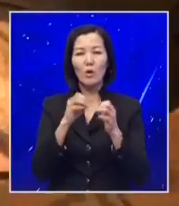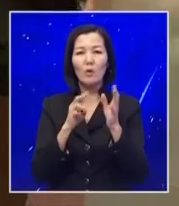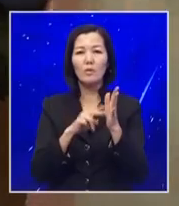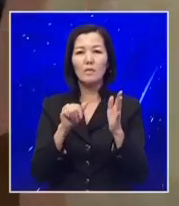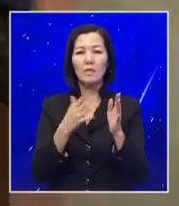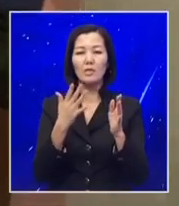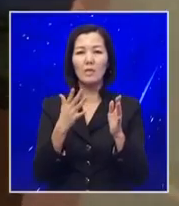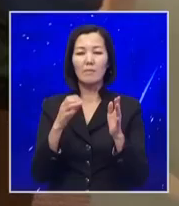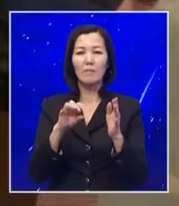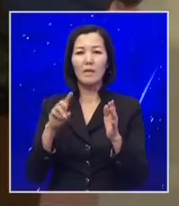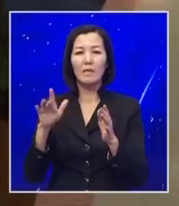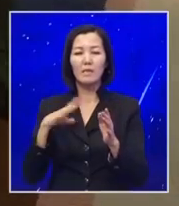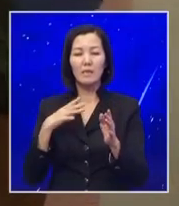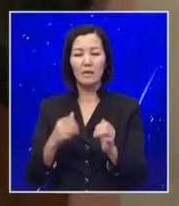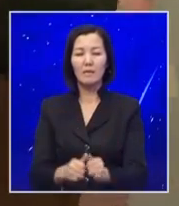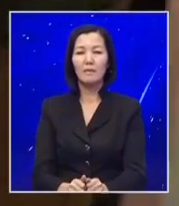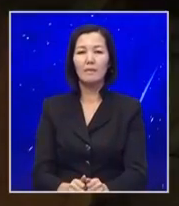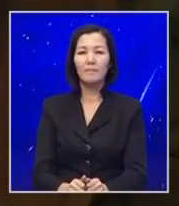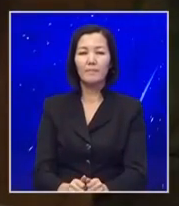миллиард теңгеге жеткен.